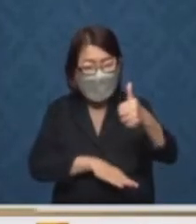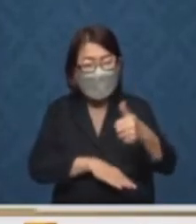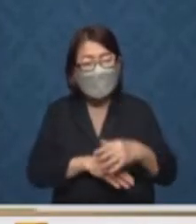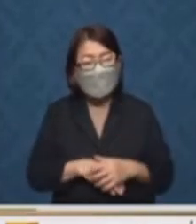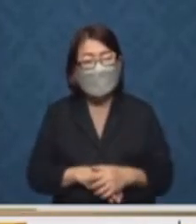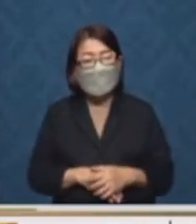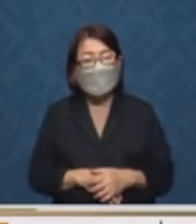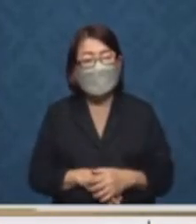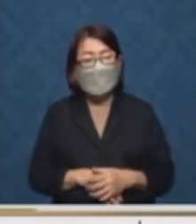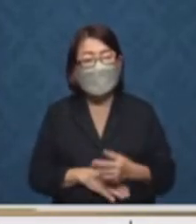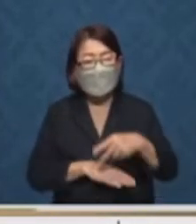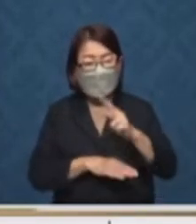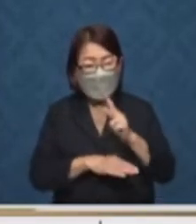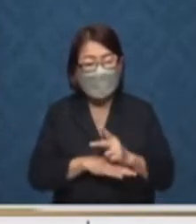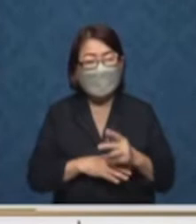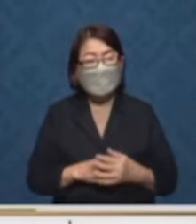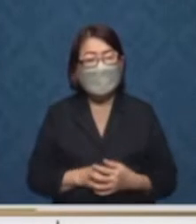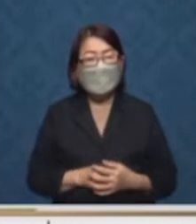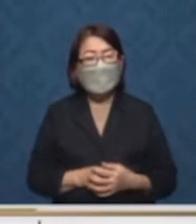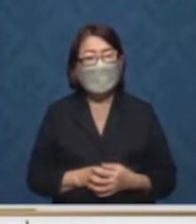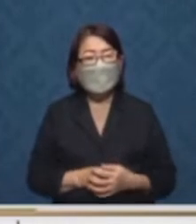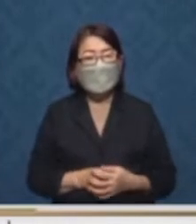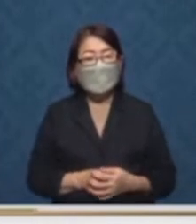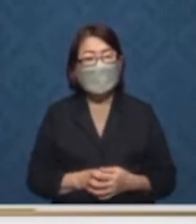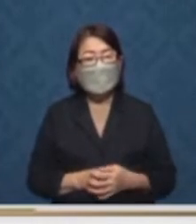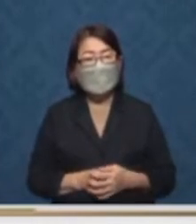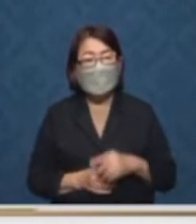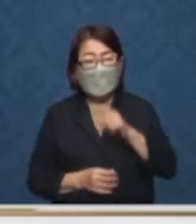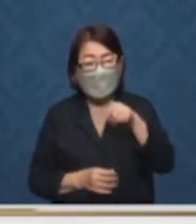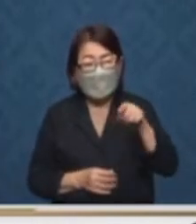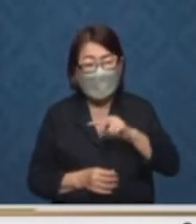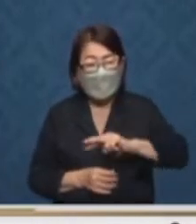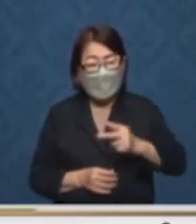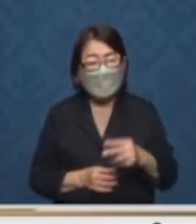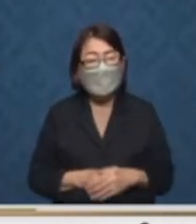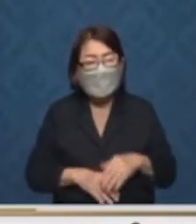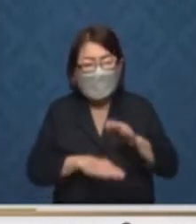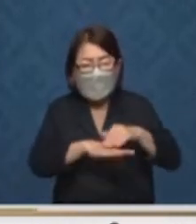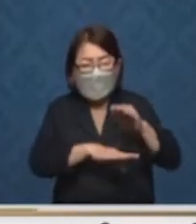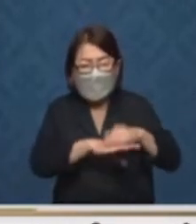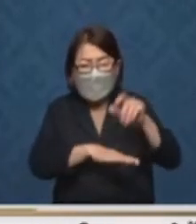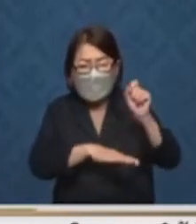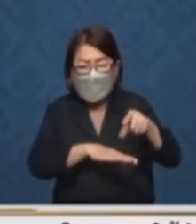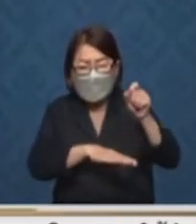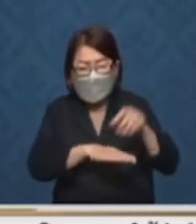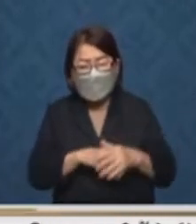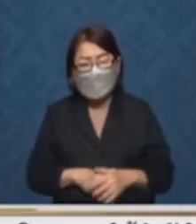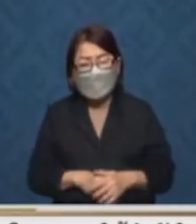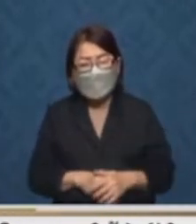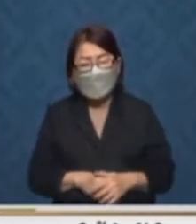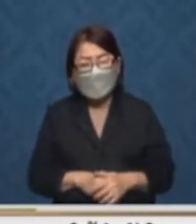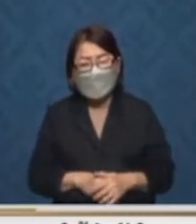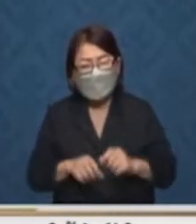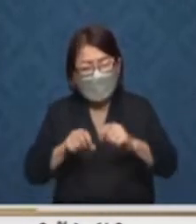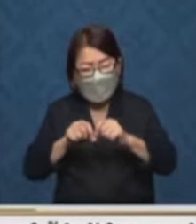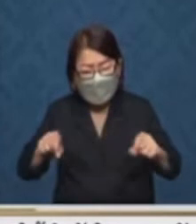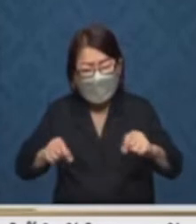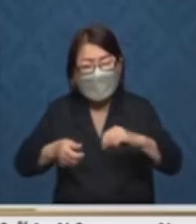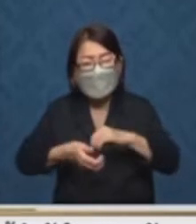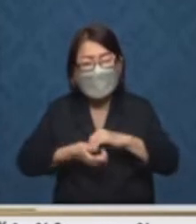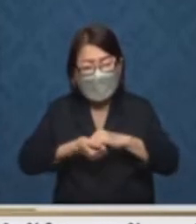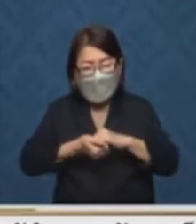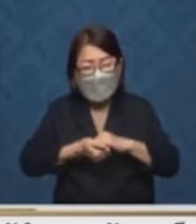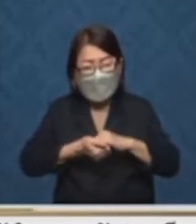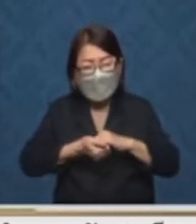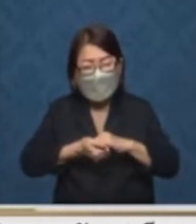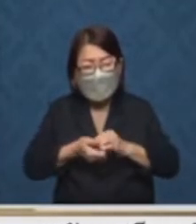ท่านประธานฮะบอกว่าเร่งรัดนะครับให้มีการลงนามในสัญญาเรือดำน้